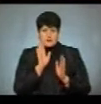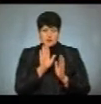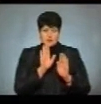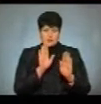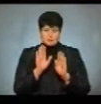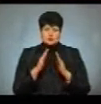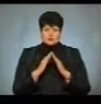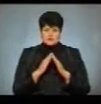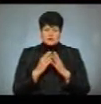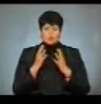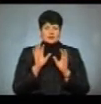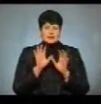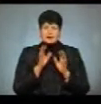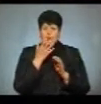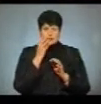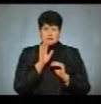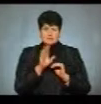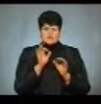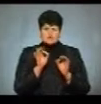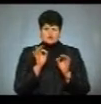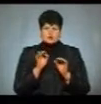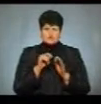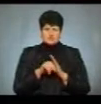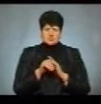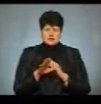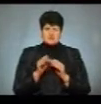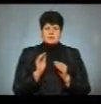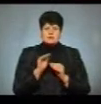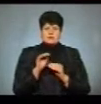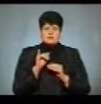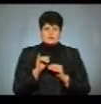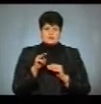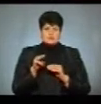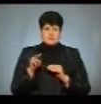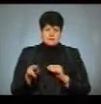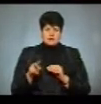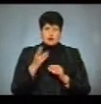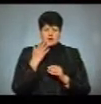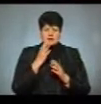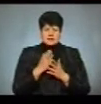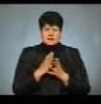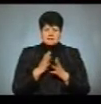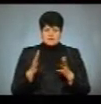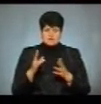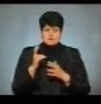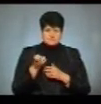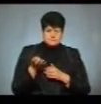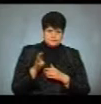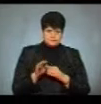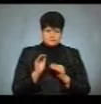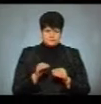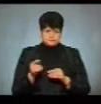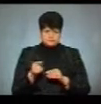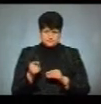але утеплити ще нічого не означає, треба встановлювати ІТП. Коли є в нас більше 200 одиниць ІТП встановлено по місті Тернополя,